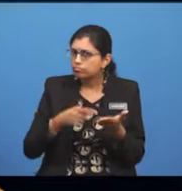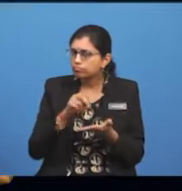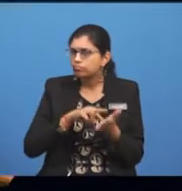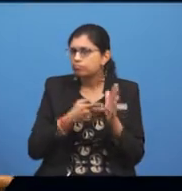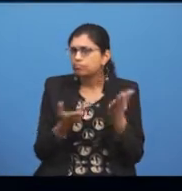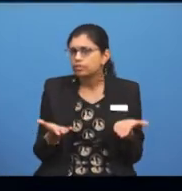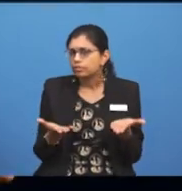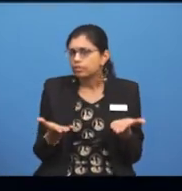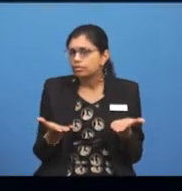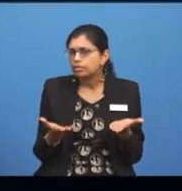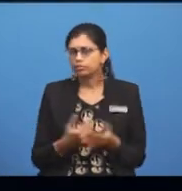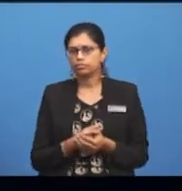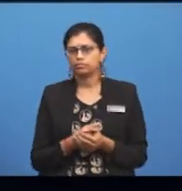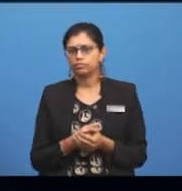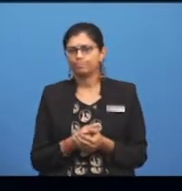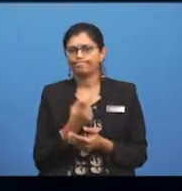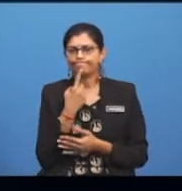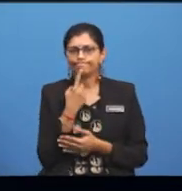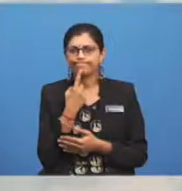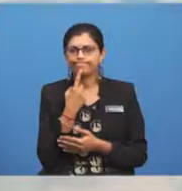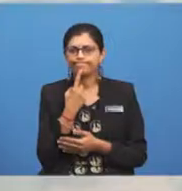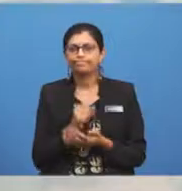pula satelit bukan geopegun?